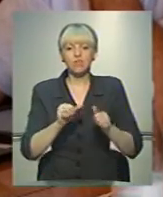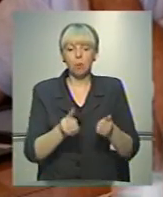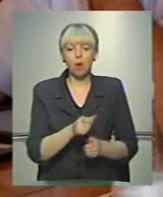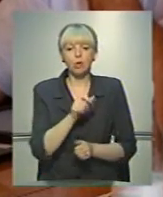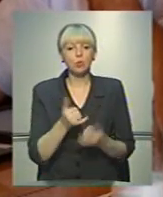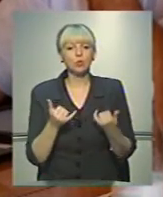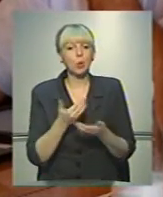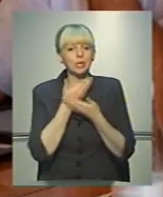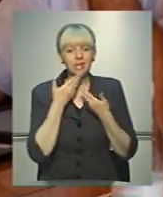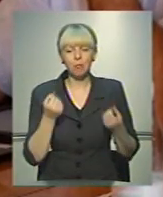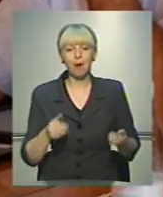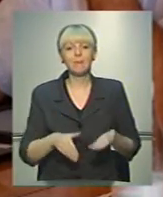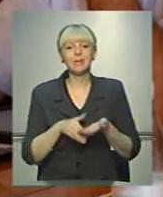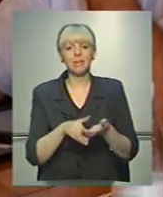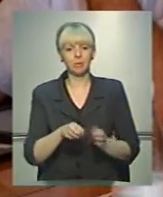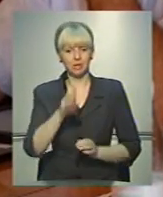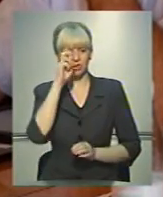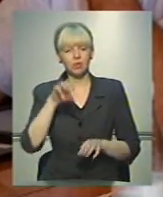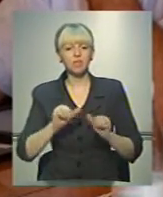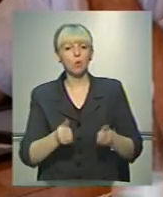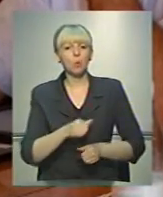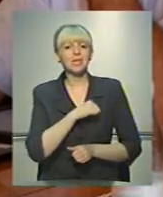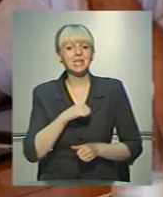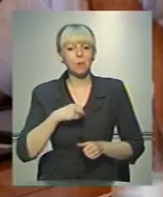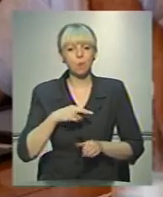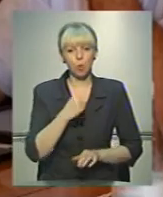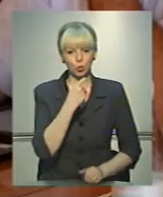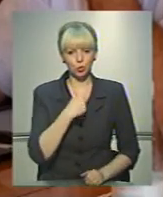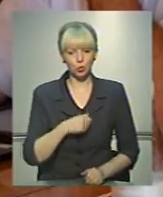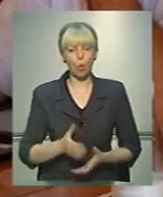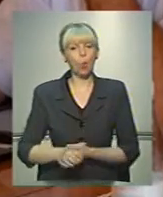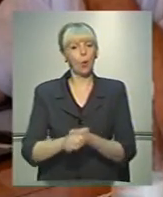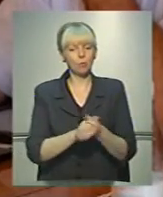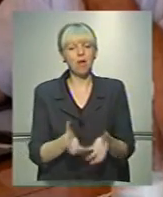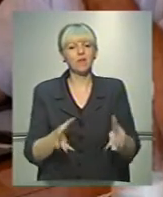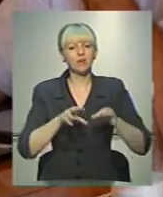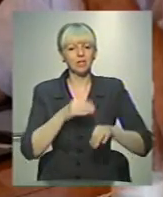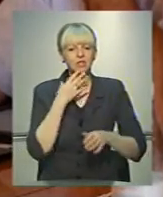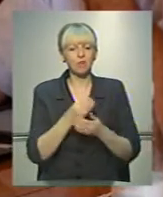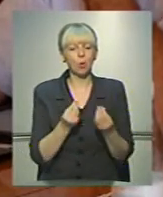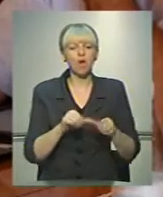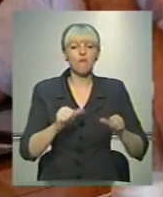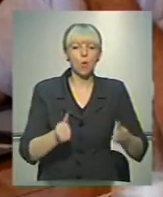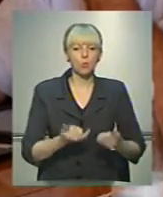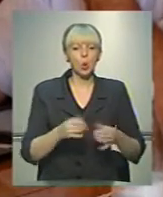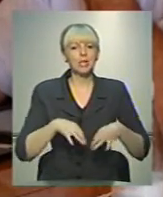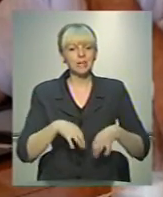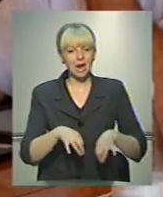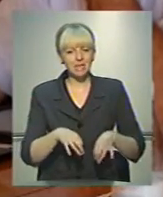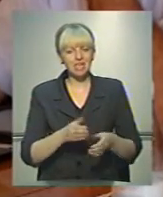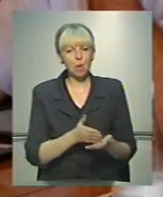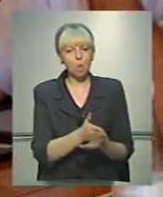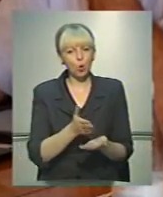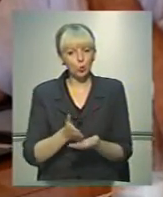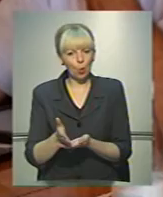люди сьогодні, не маючи підтримки державної, вони їх формують самі по собі. Об'єднуються, вкладають свій капітал, формують сьогодні транспортні потоки